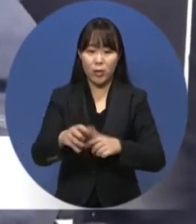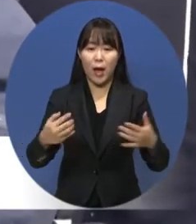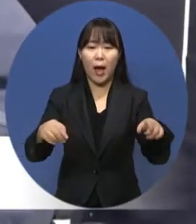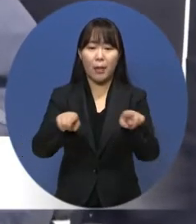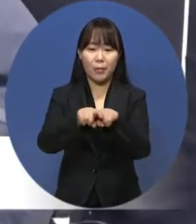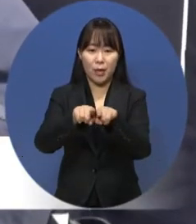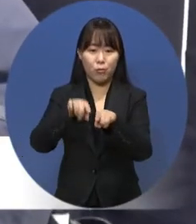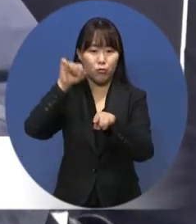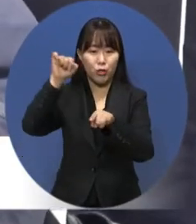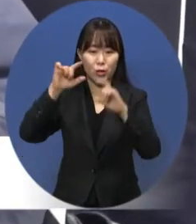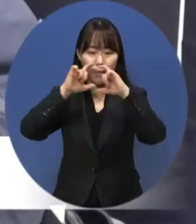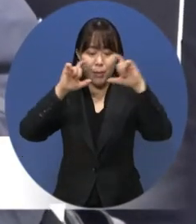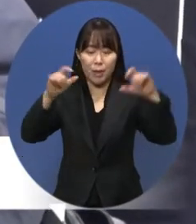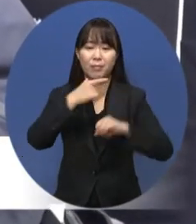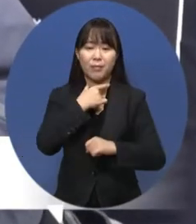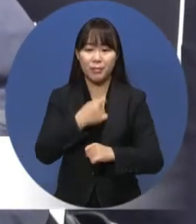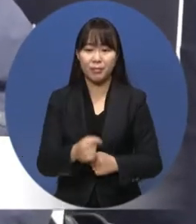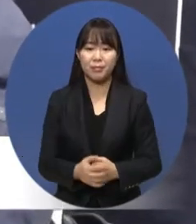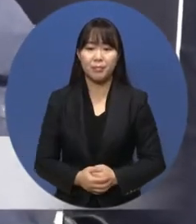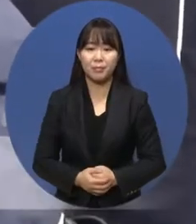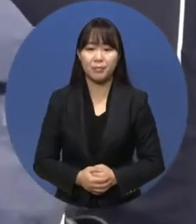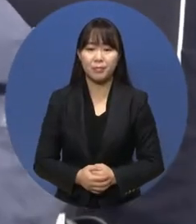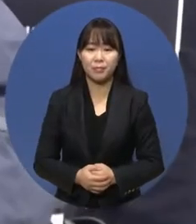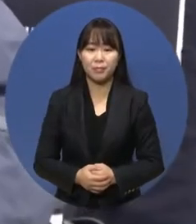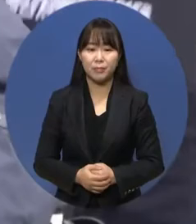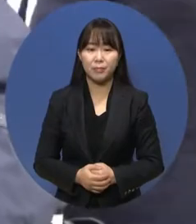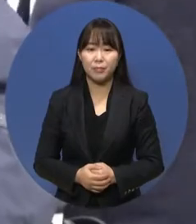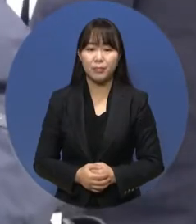3패 부담으로 선택 하면 좋겠습니다